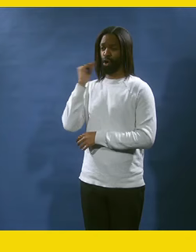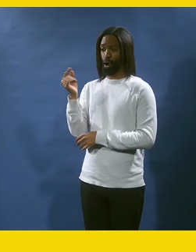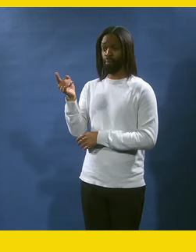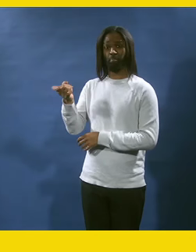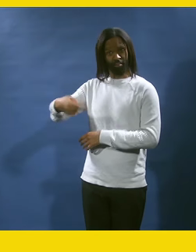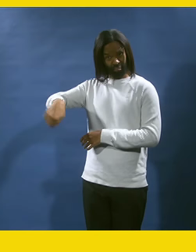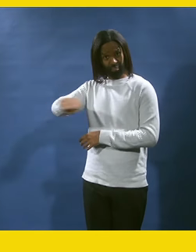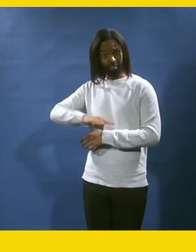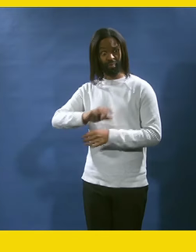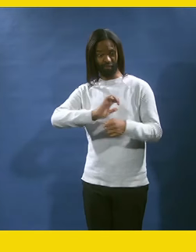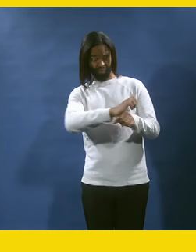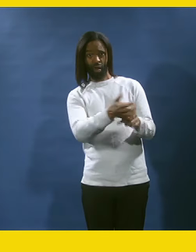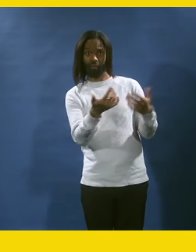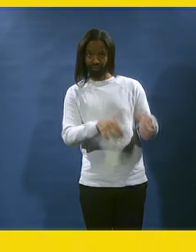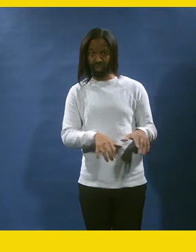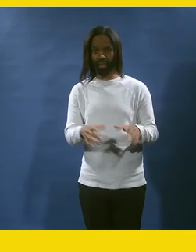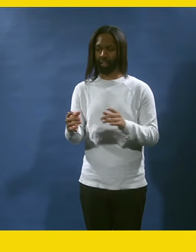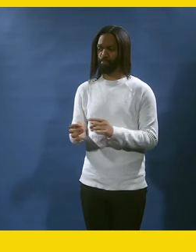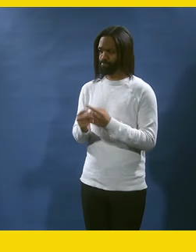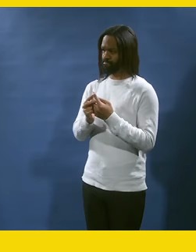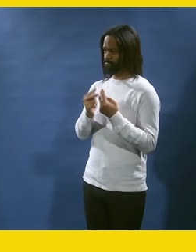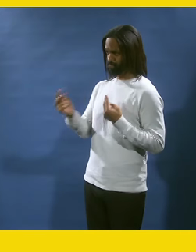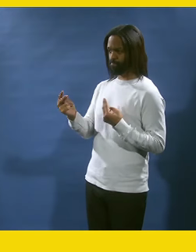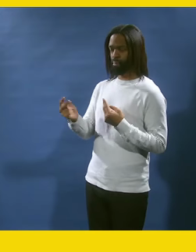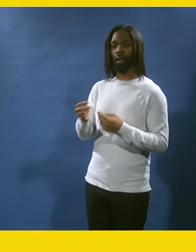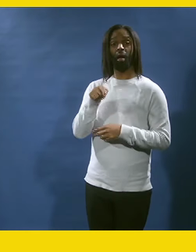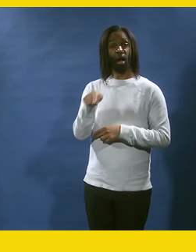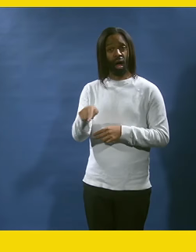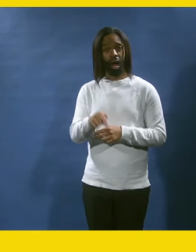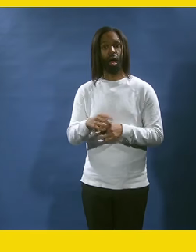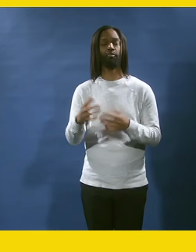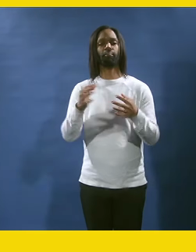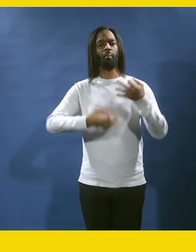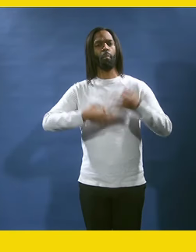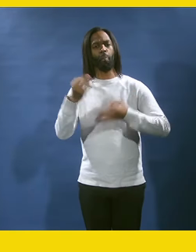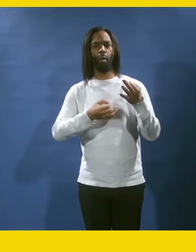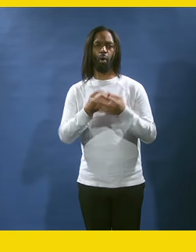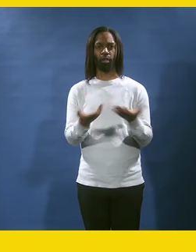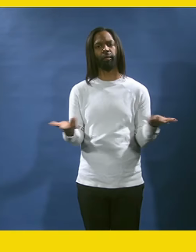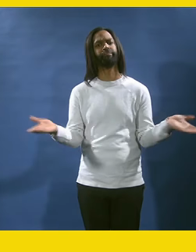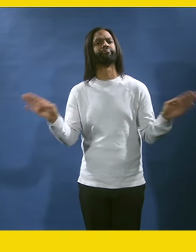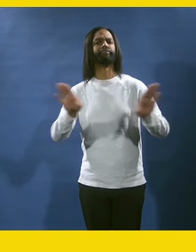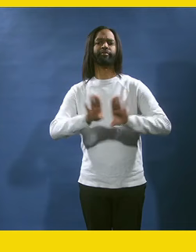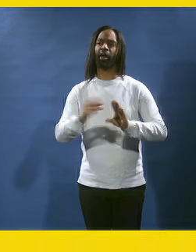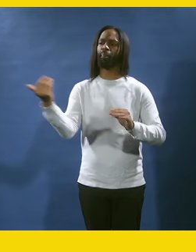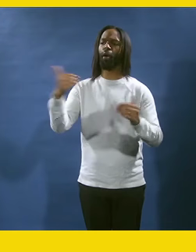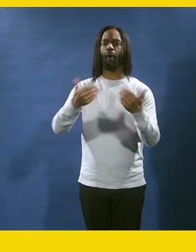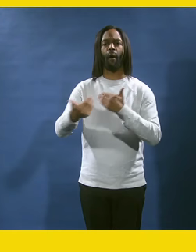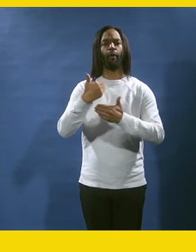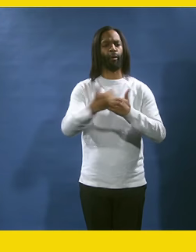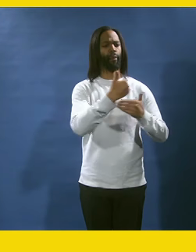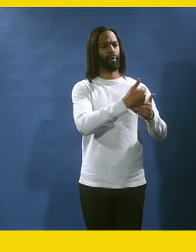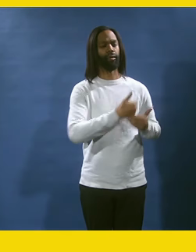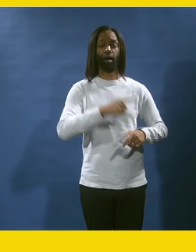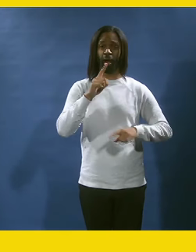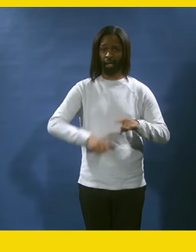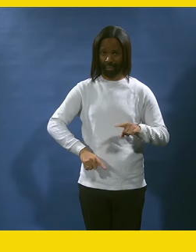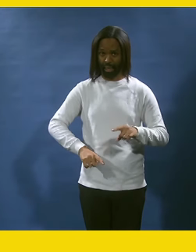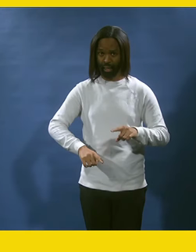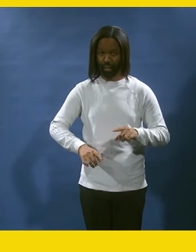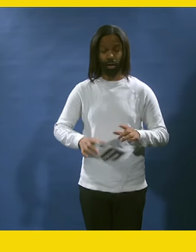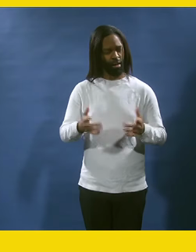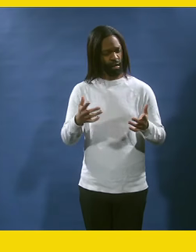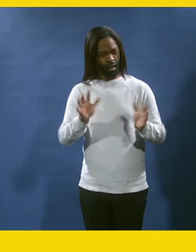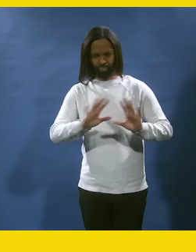violée et elle a refusé le huis clos. Pour nous toutes, pour que la honte change de